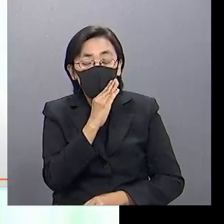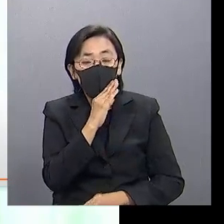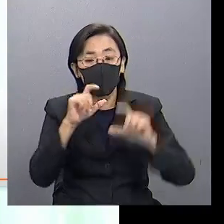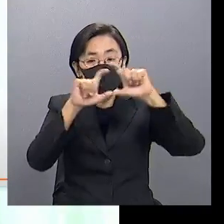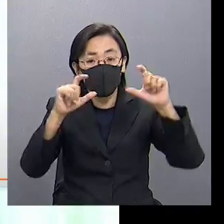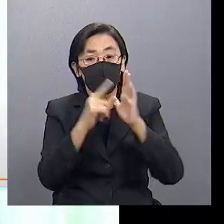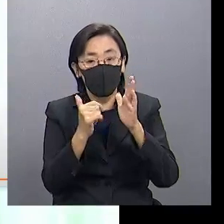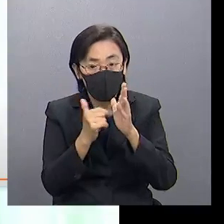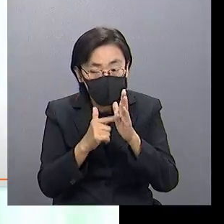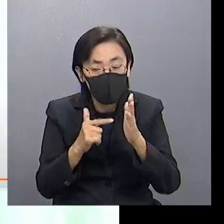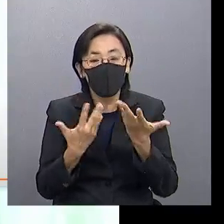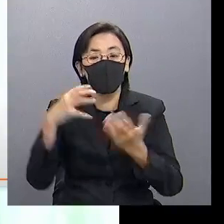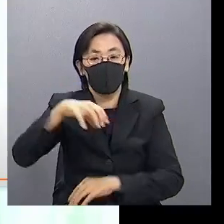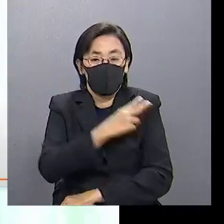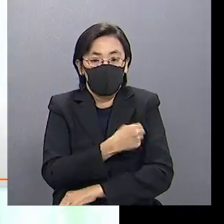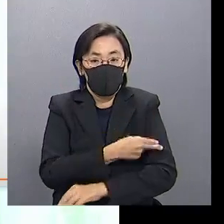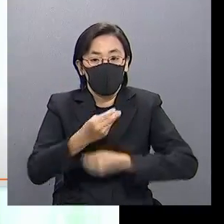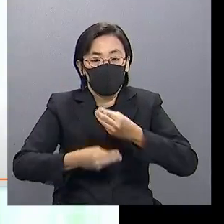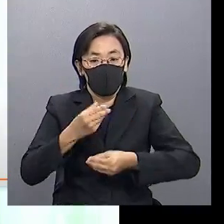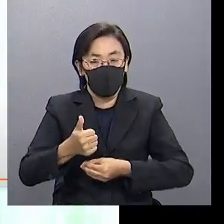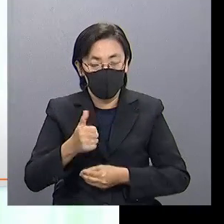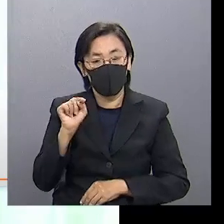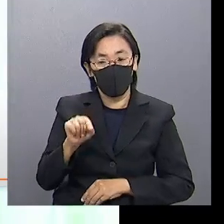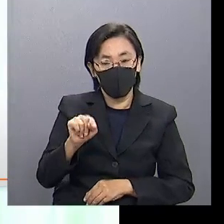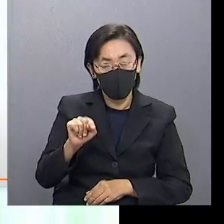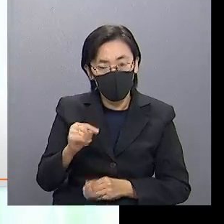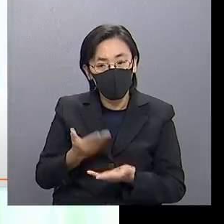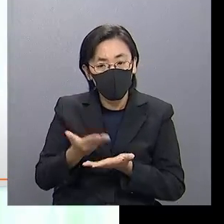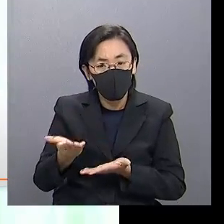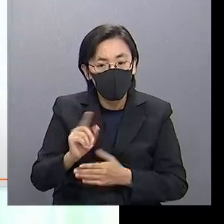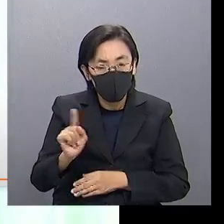ว่าการเลใช้ตัวยารตำหลับร จะต้องแง kisses concentration